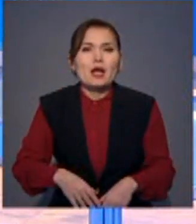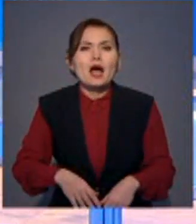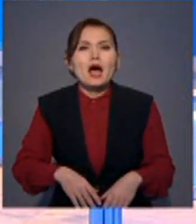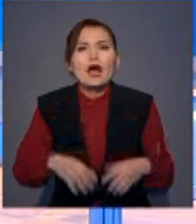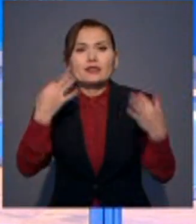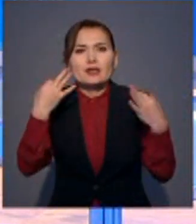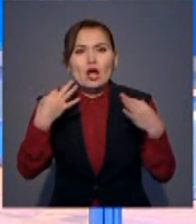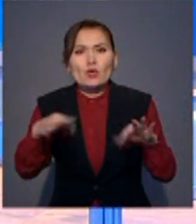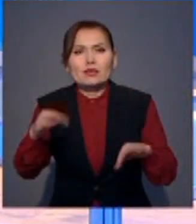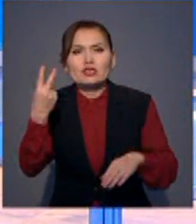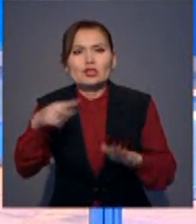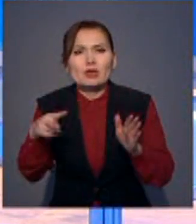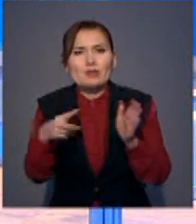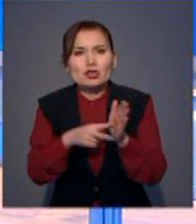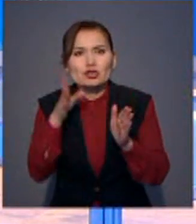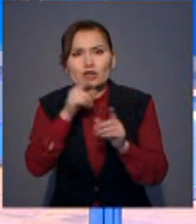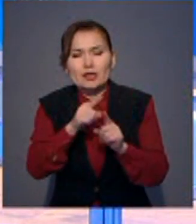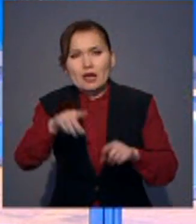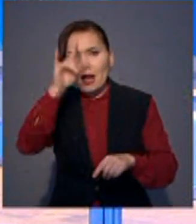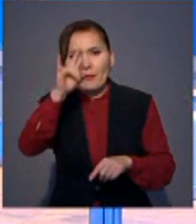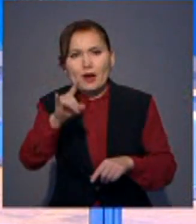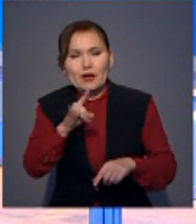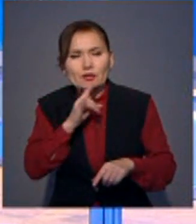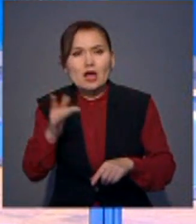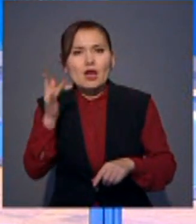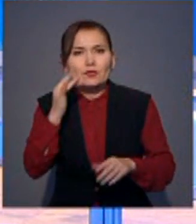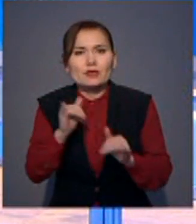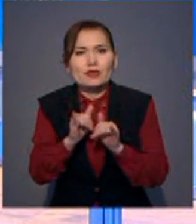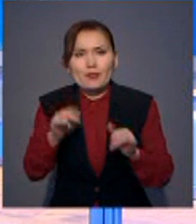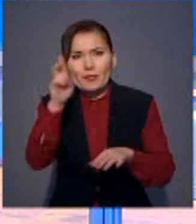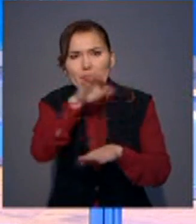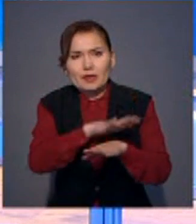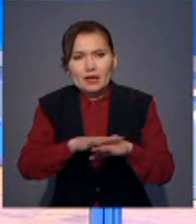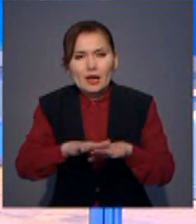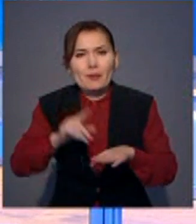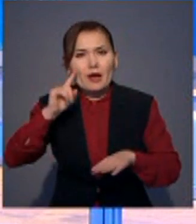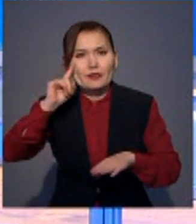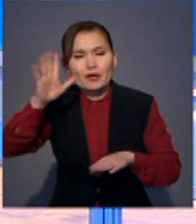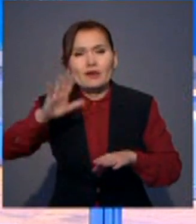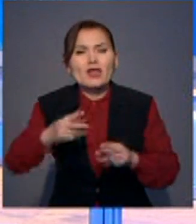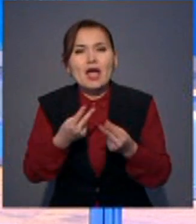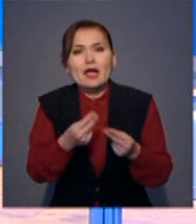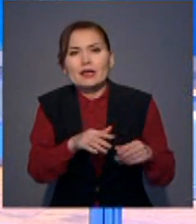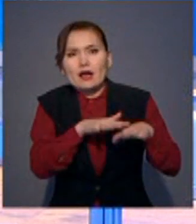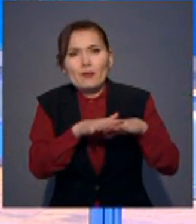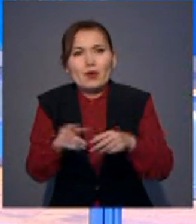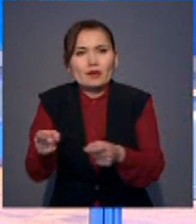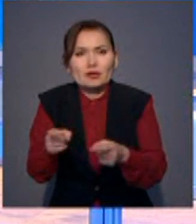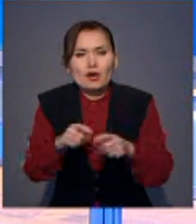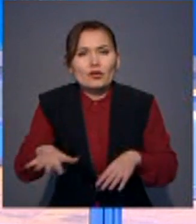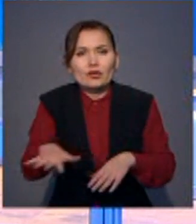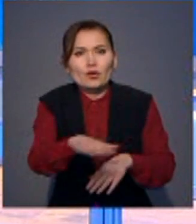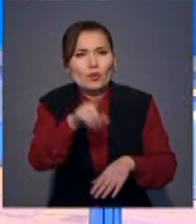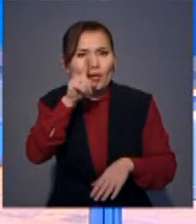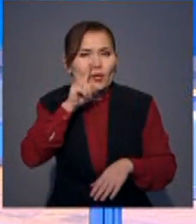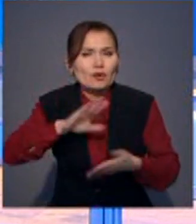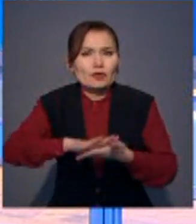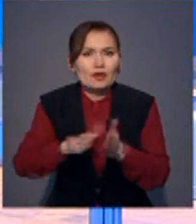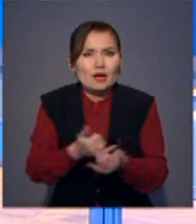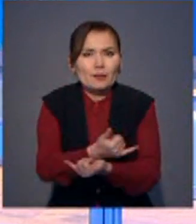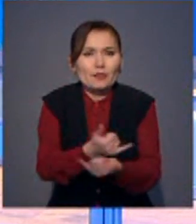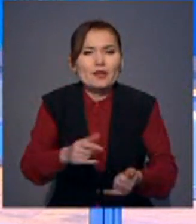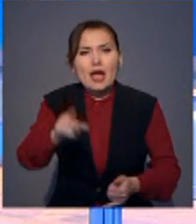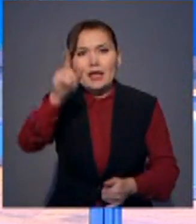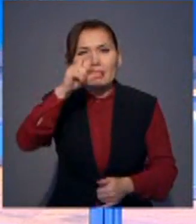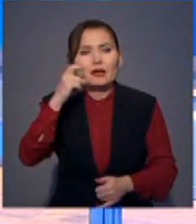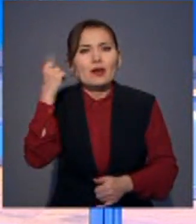Тәуелсіздіктің 27 жылында Қазақстан тұрақты дамушы мемлекет ретінде танылып, инвестиция тартуға қолайлы аймаққа айналды. Неміс